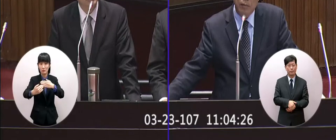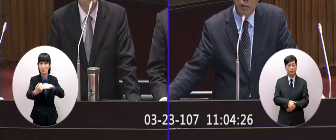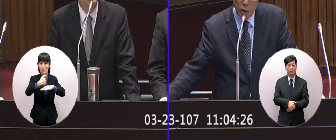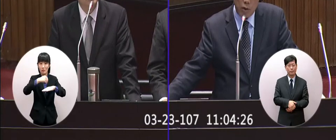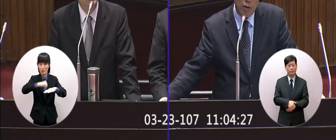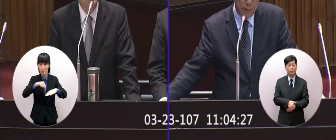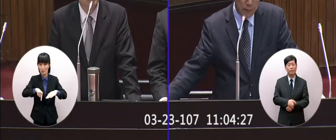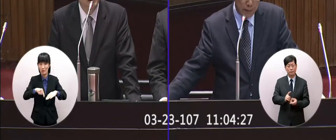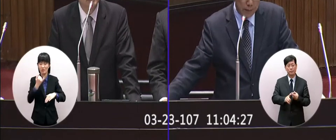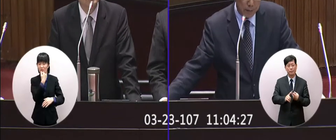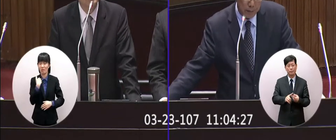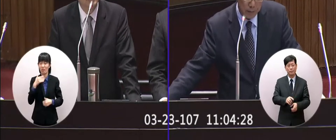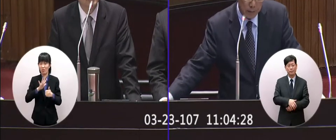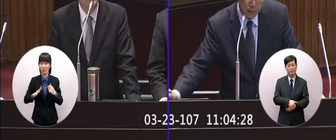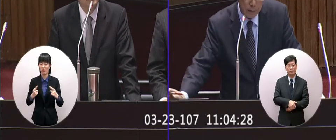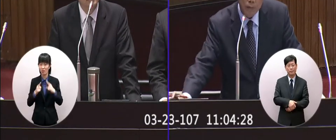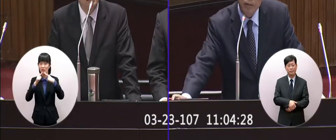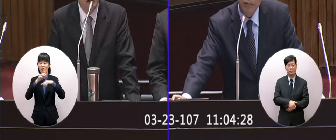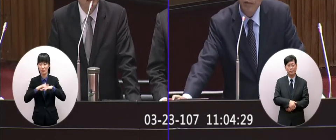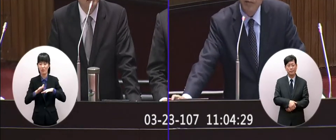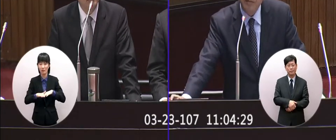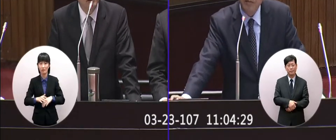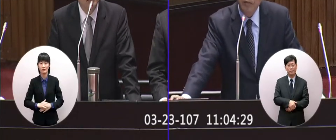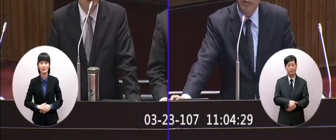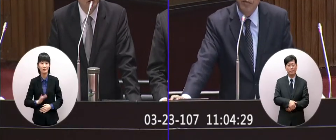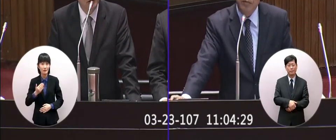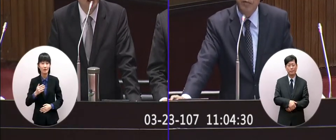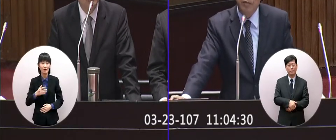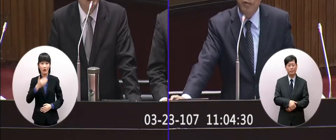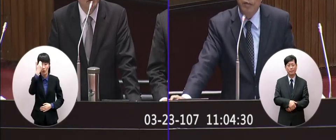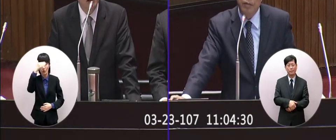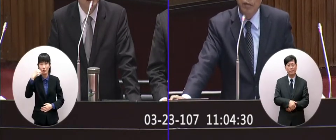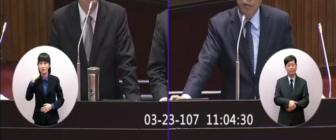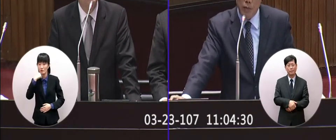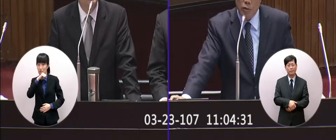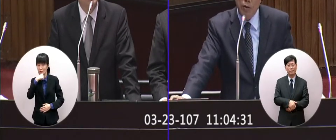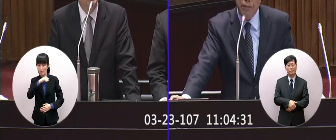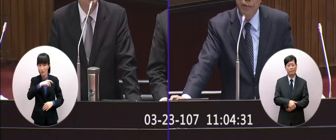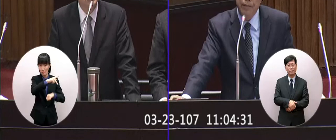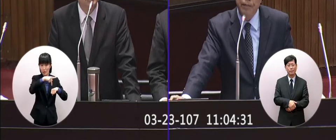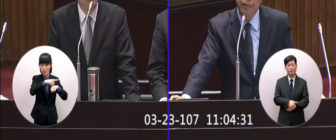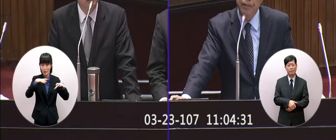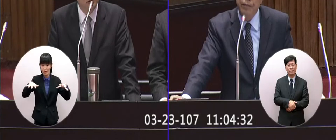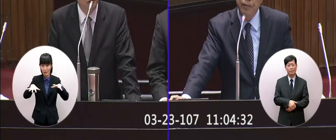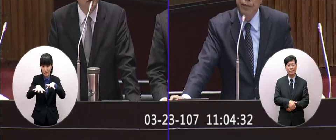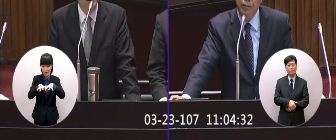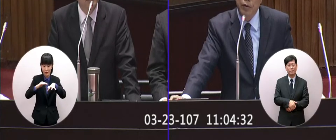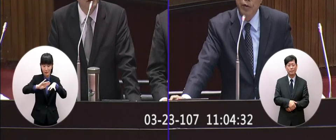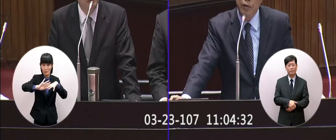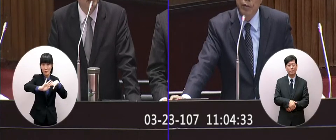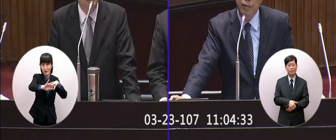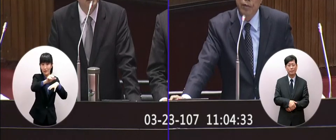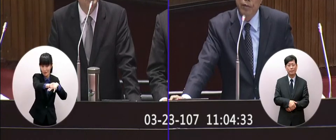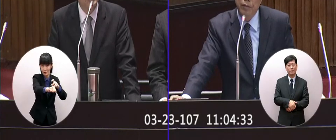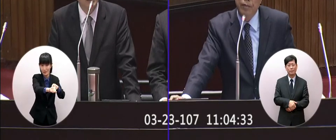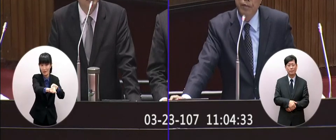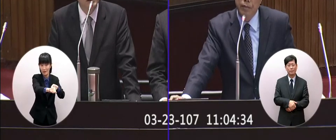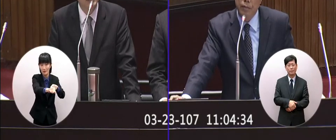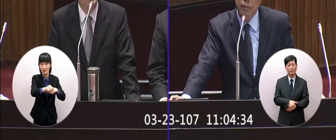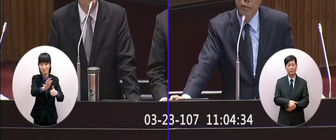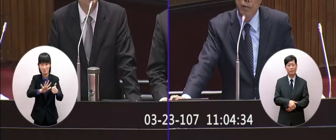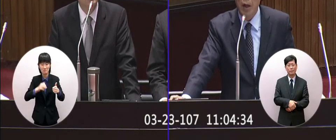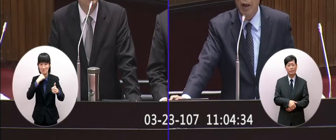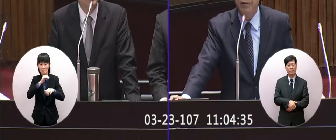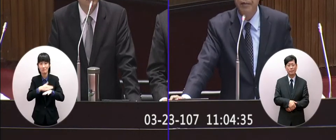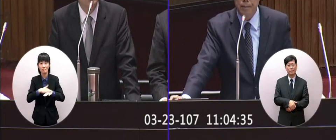性就会比较高。 没错， 啊，目前是在台湾跟菲律宾重叠海域之外，那换句话说是比较属于菲律宾本身的海